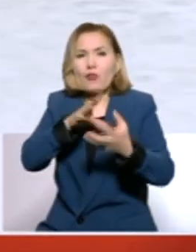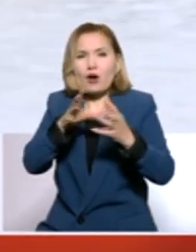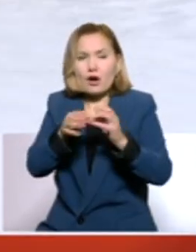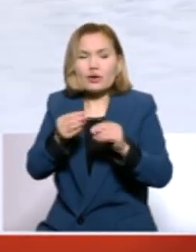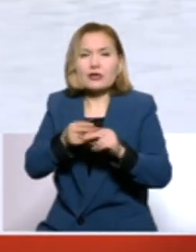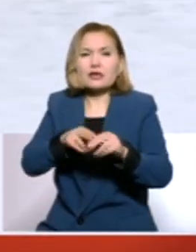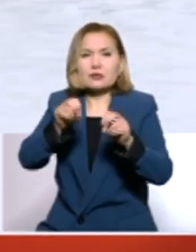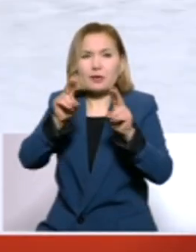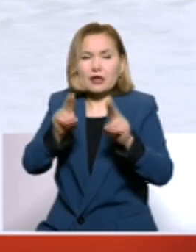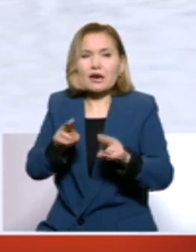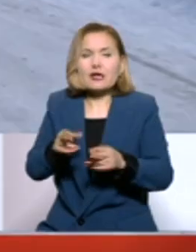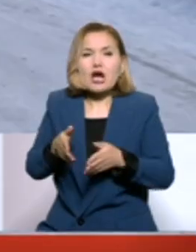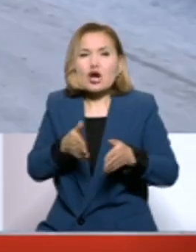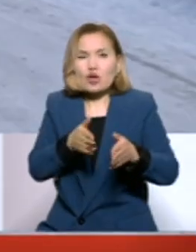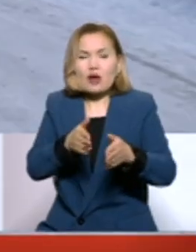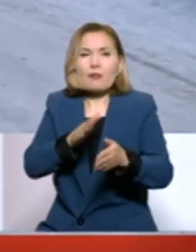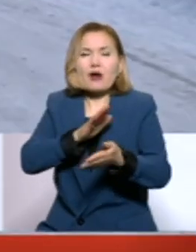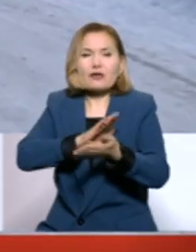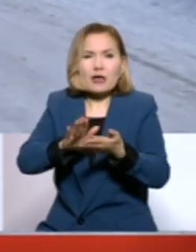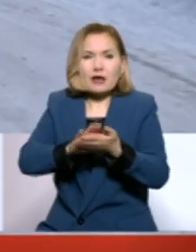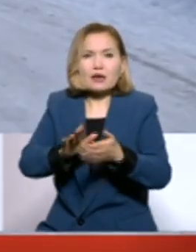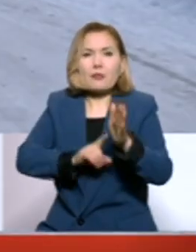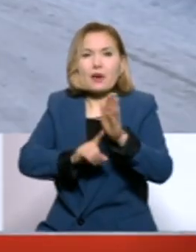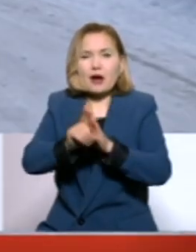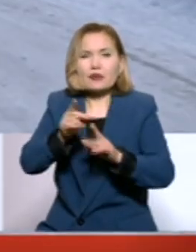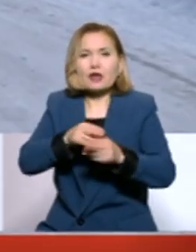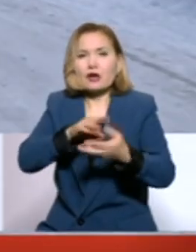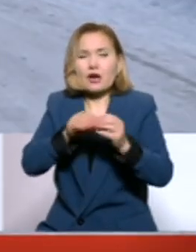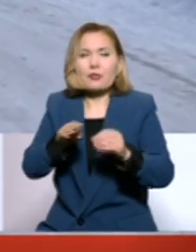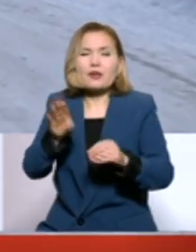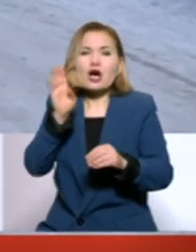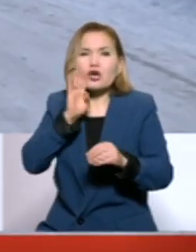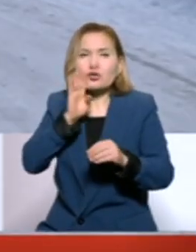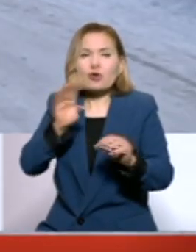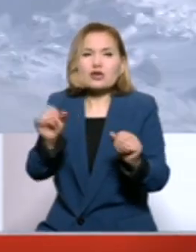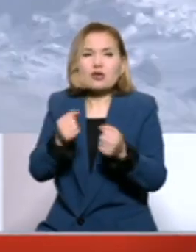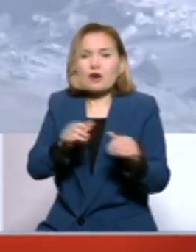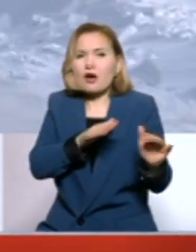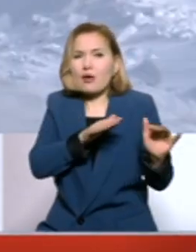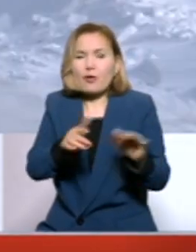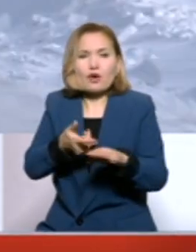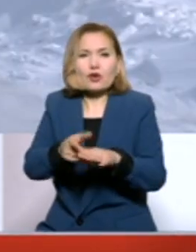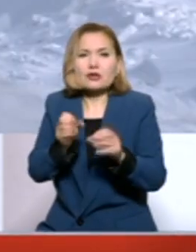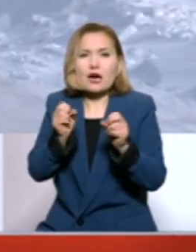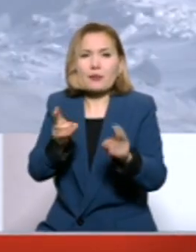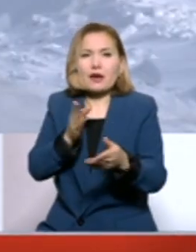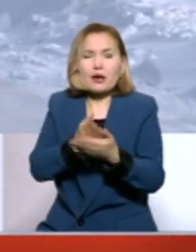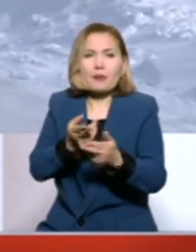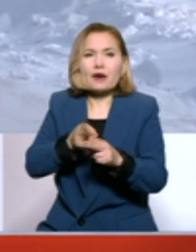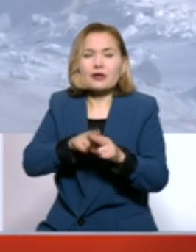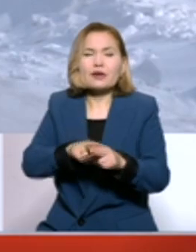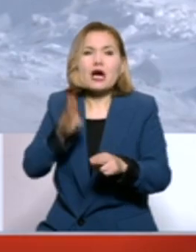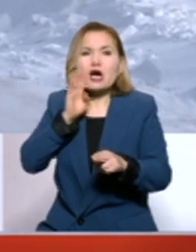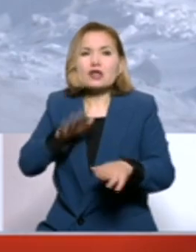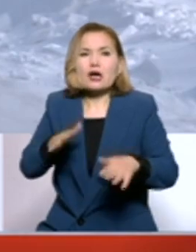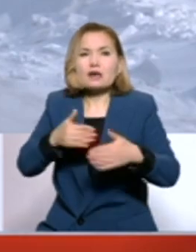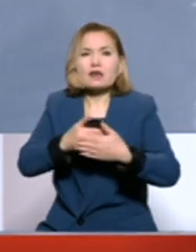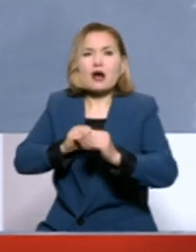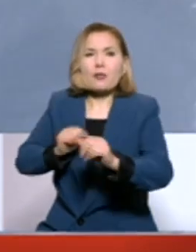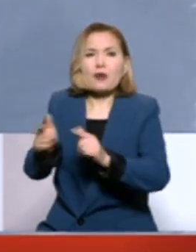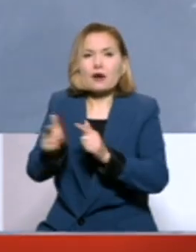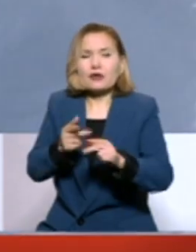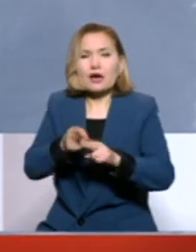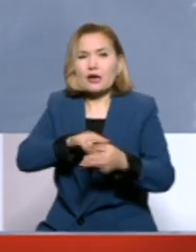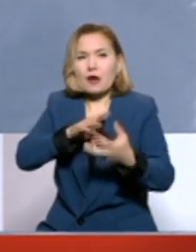жіберу үшін 3 арық қазылды. Алайда ағынның екпіні күшті болса, одан пайда шамалы. Тасқыннан сақтанудың жалғыз жолы